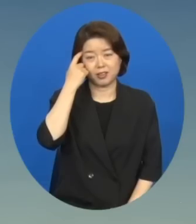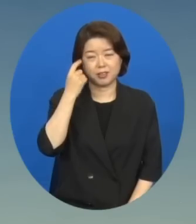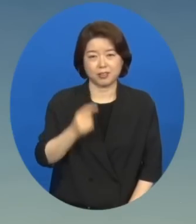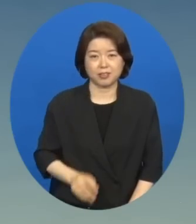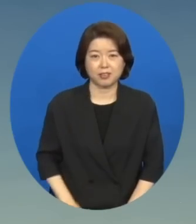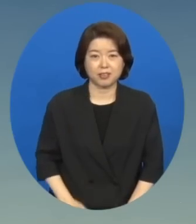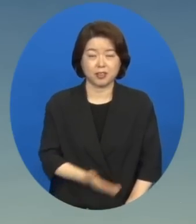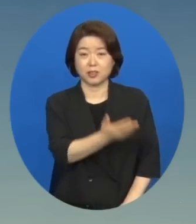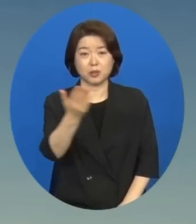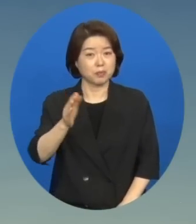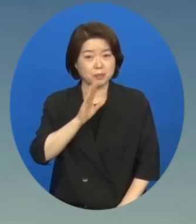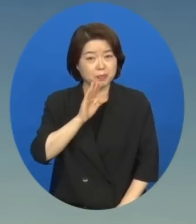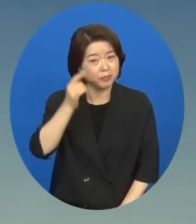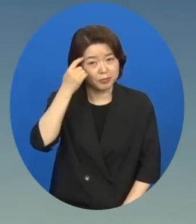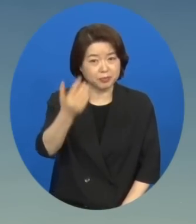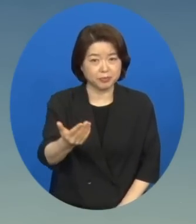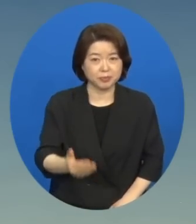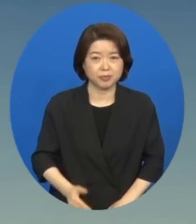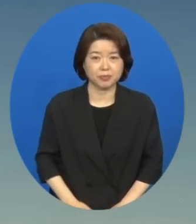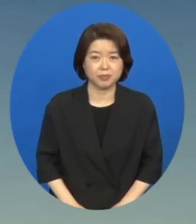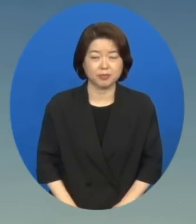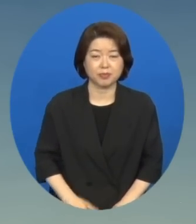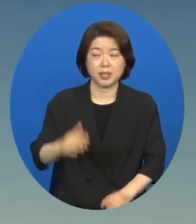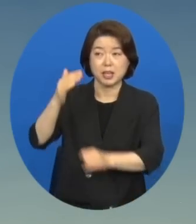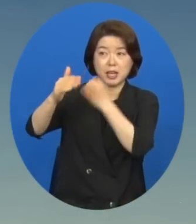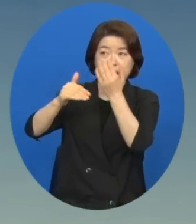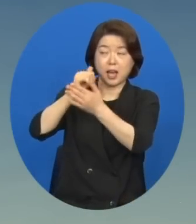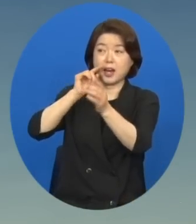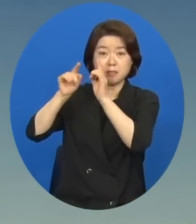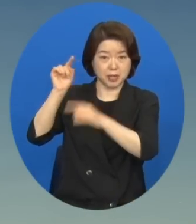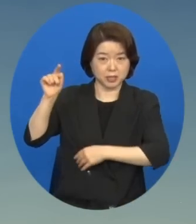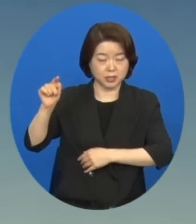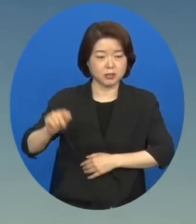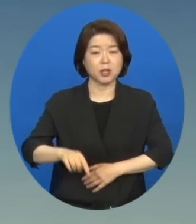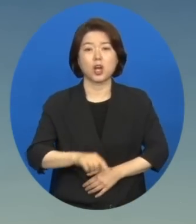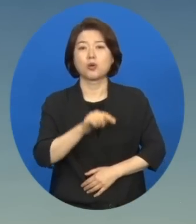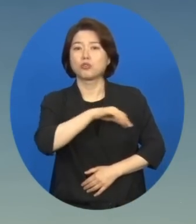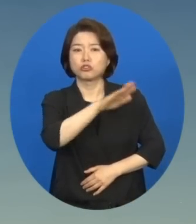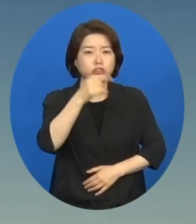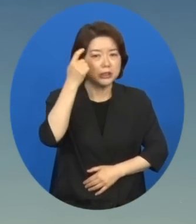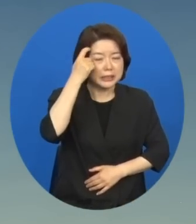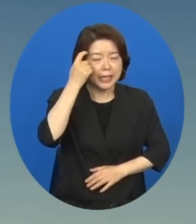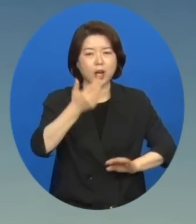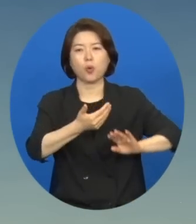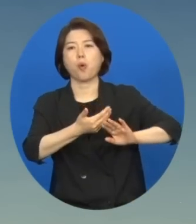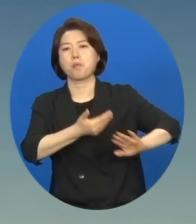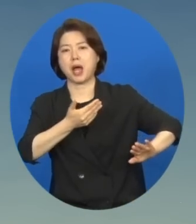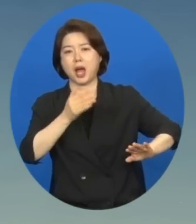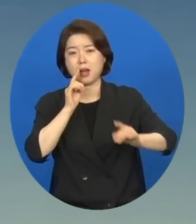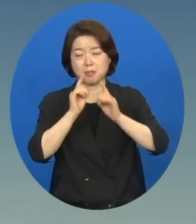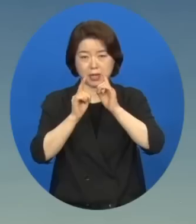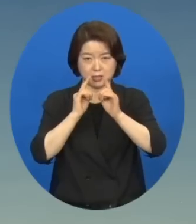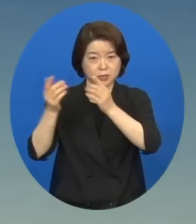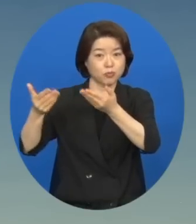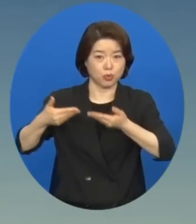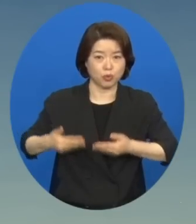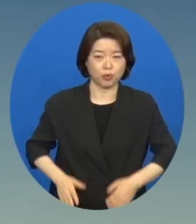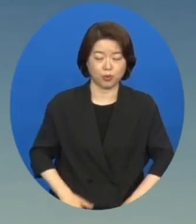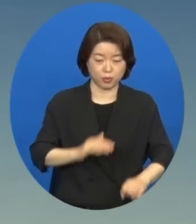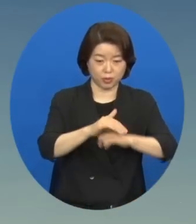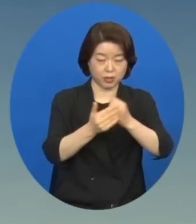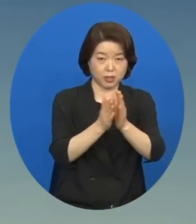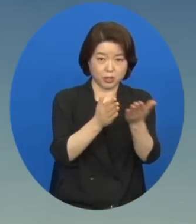여러분, 정말 그럴까요? 하나님의 말씀은요, 그거하고는 정반대의 말씀을 하세요.